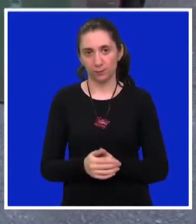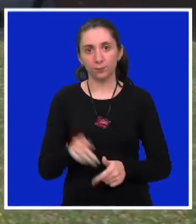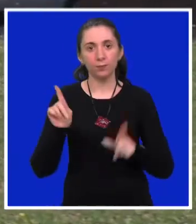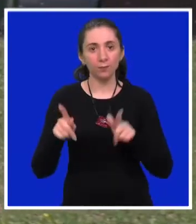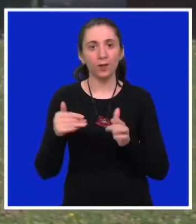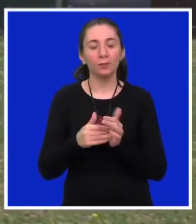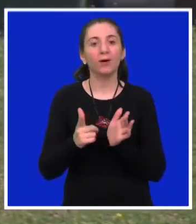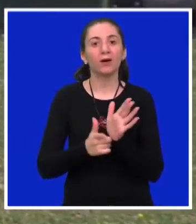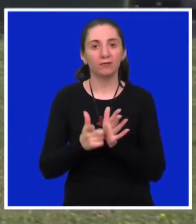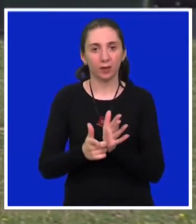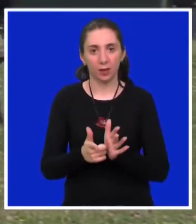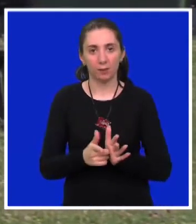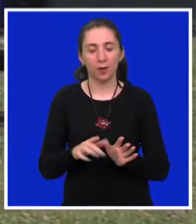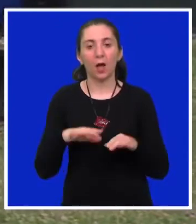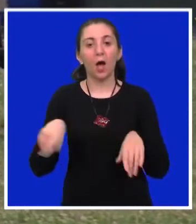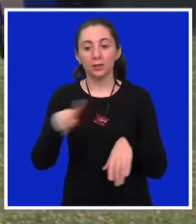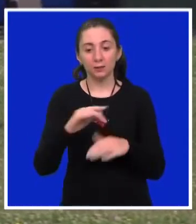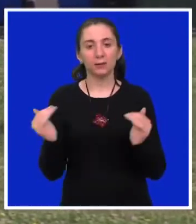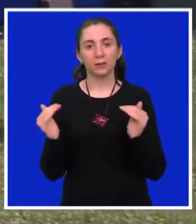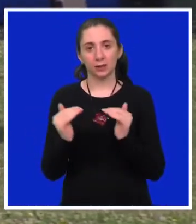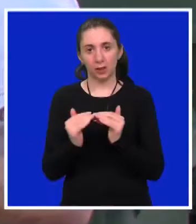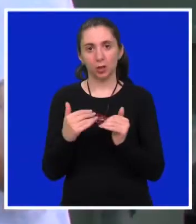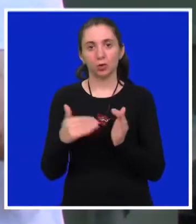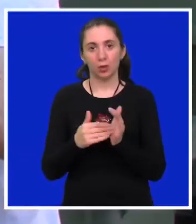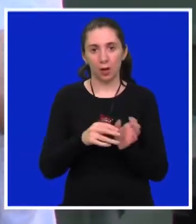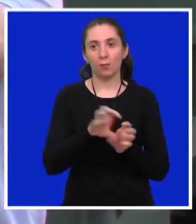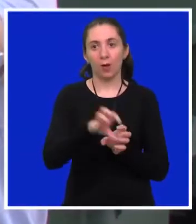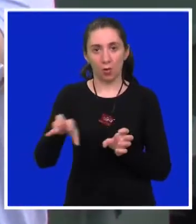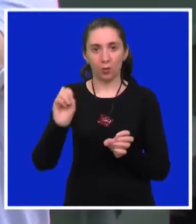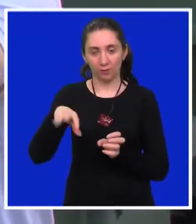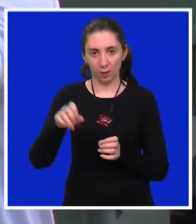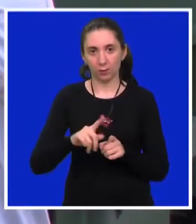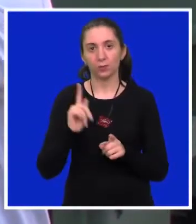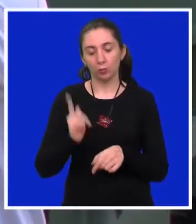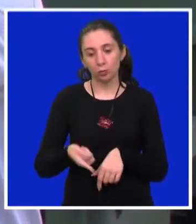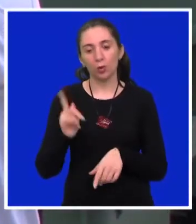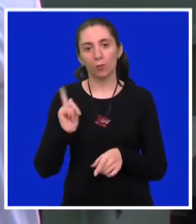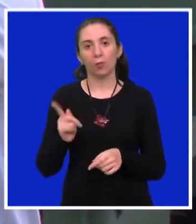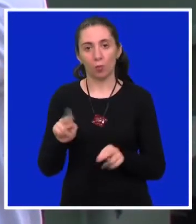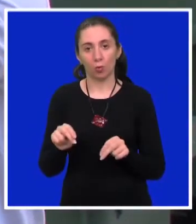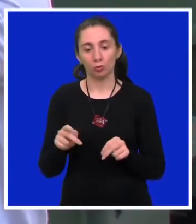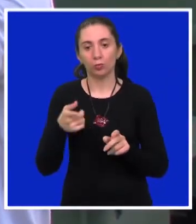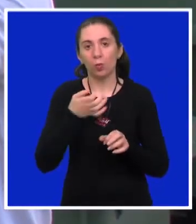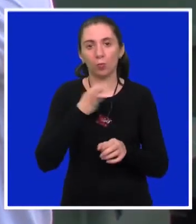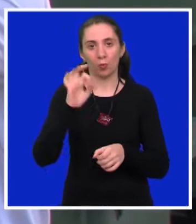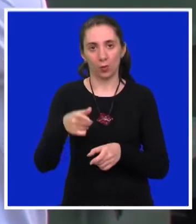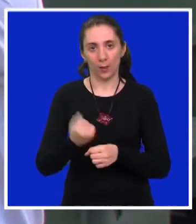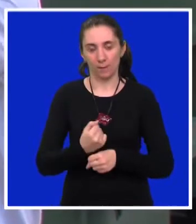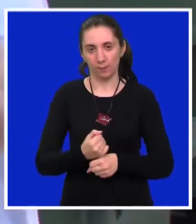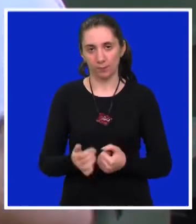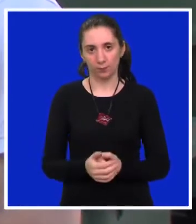edukacije. Neki da treba vremena. Svi se uglavnom slažu da trebamo odvajati i da možemo i moramo biti bolji u